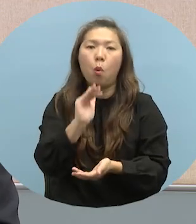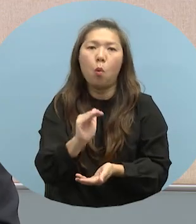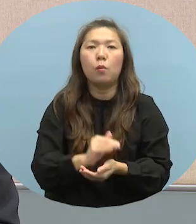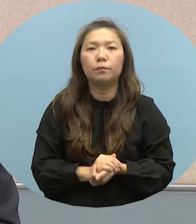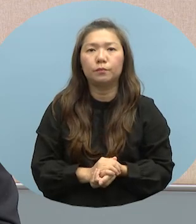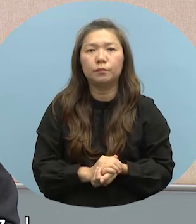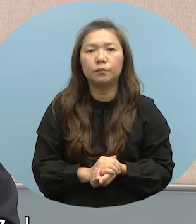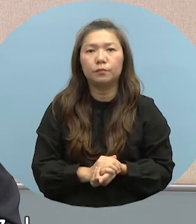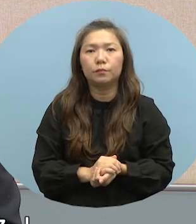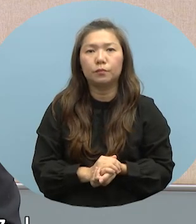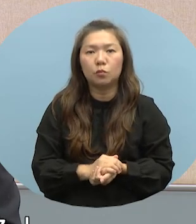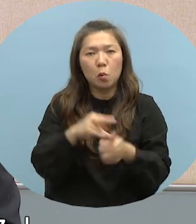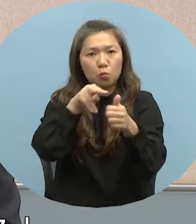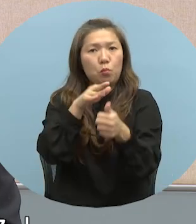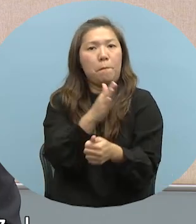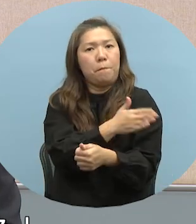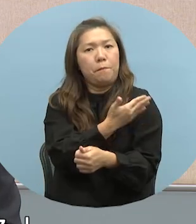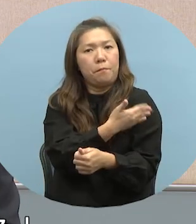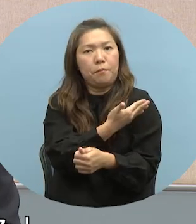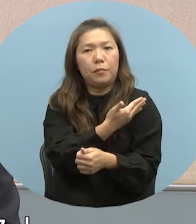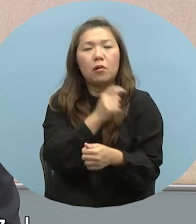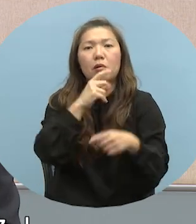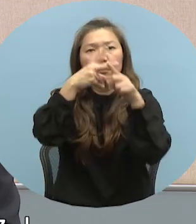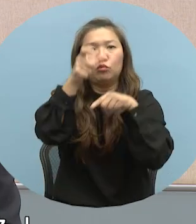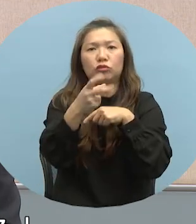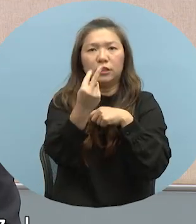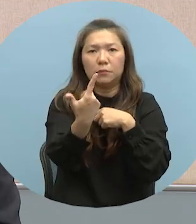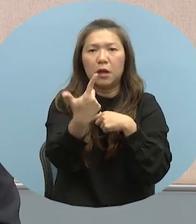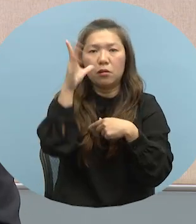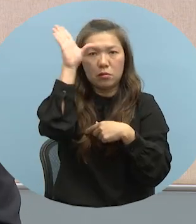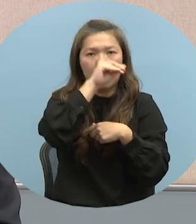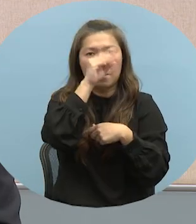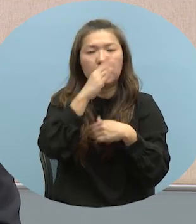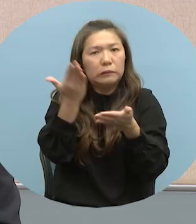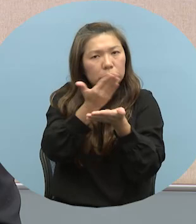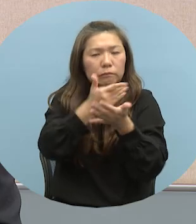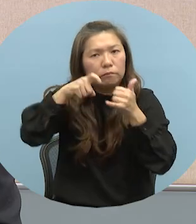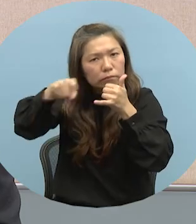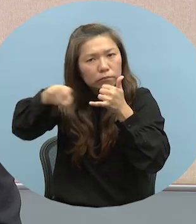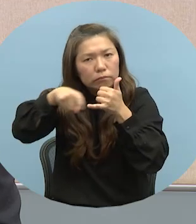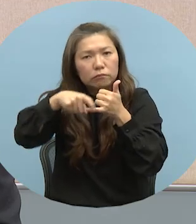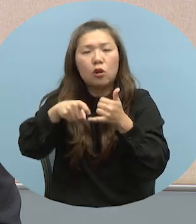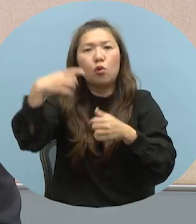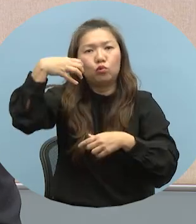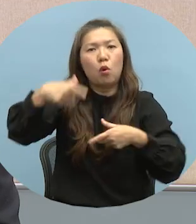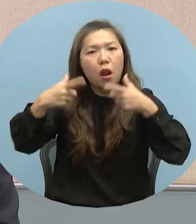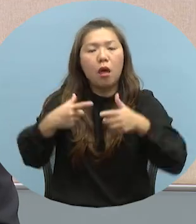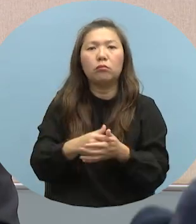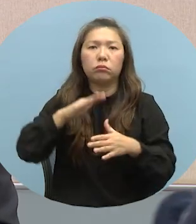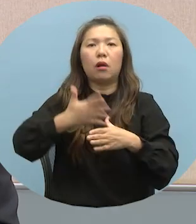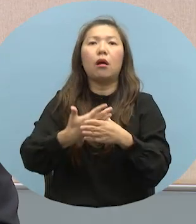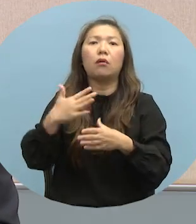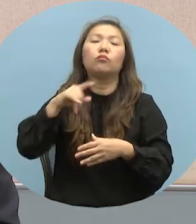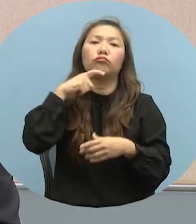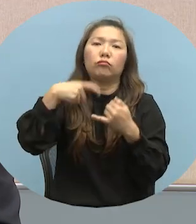樣。監管人員咧亦都隨即喺12月28日嘅晚上咧，係嘗試去聯絡阿鍾漢林。但係聯絡唔到